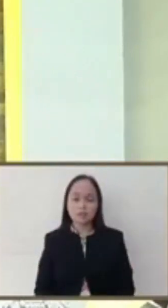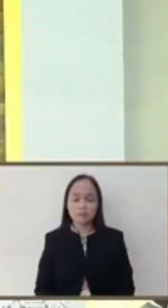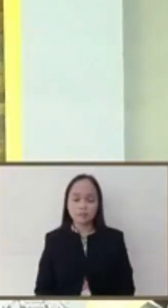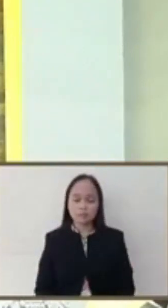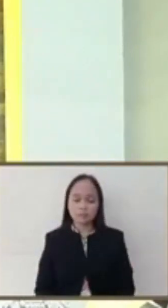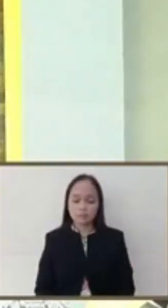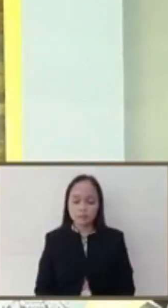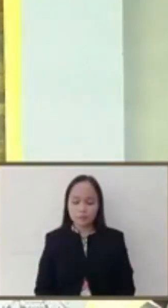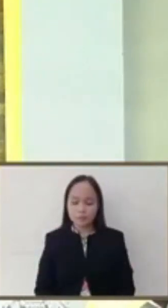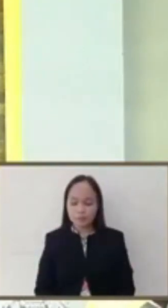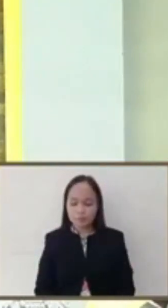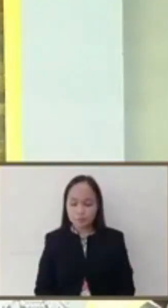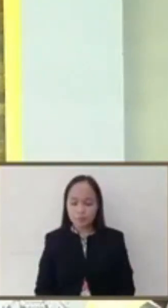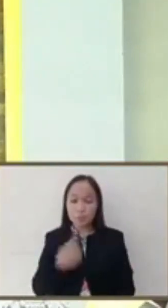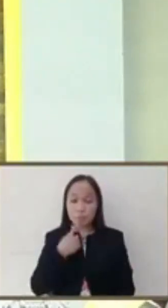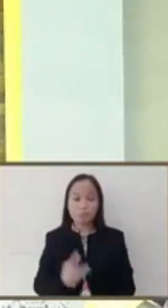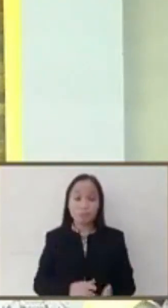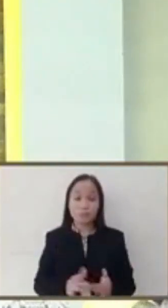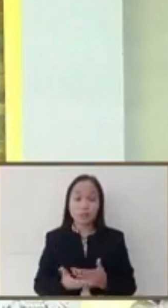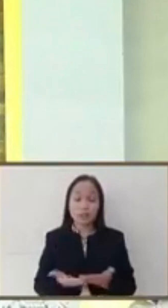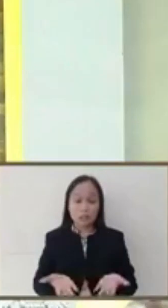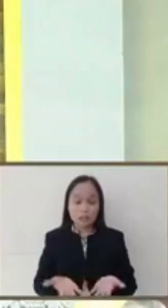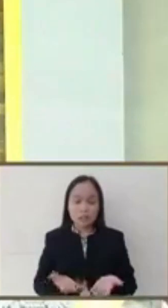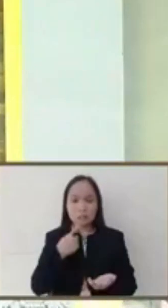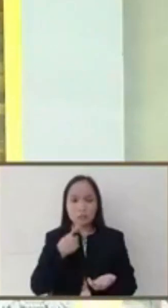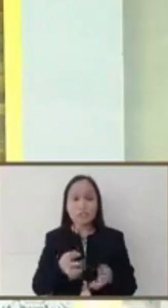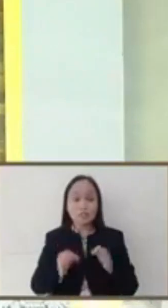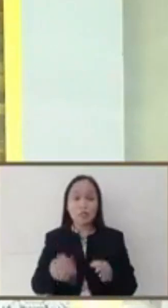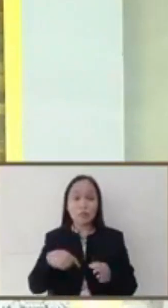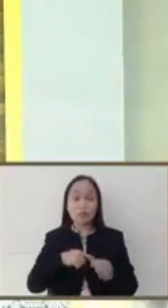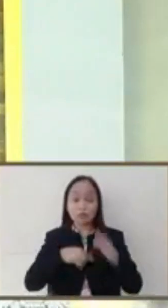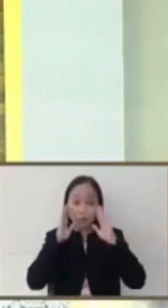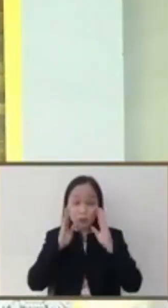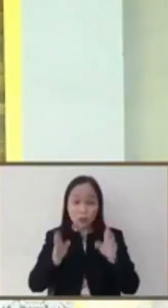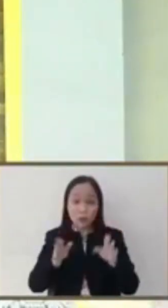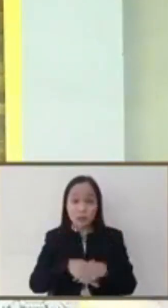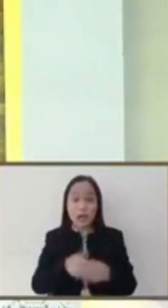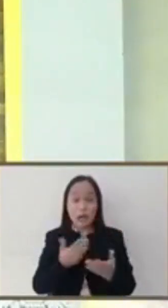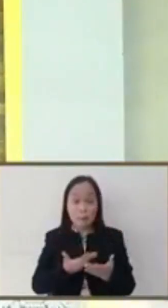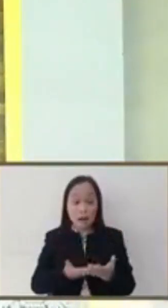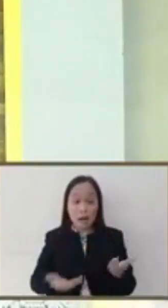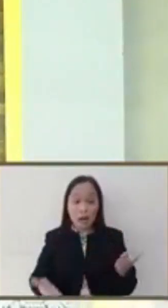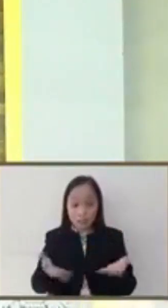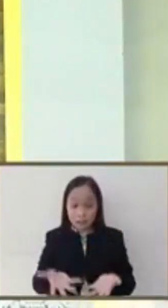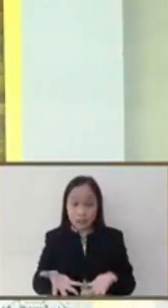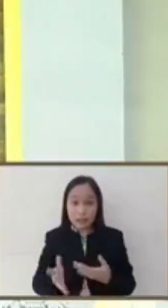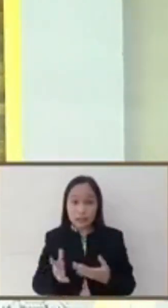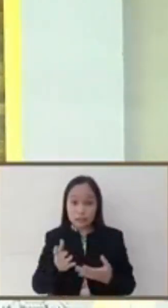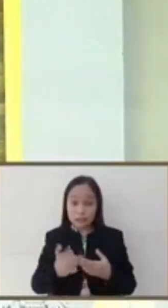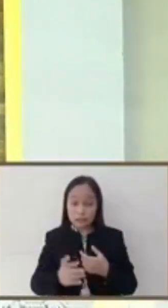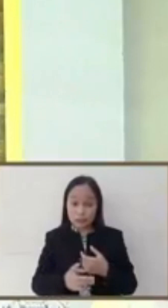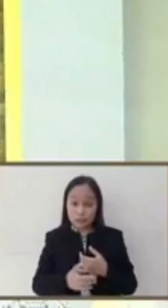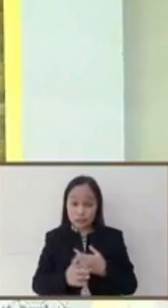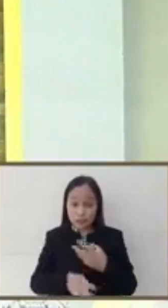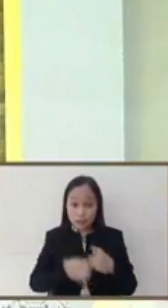Notice what the Bible says here in this passage, kapatid. Kung mag-focus po tayo sa isang bagay, sa lupang ito, sa temporal, look,